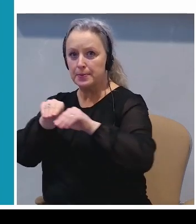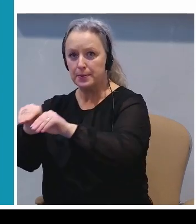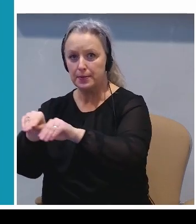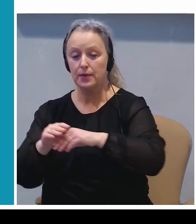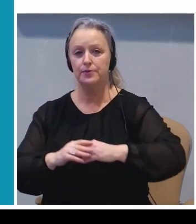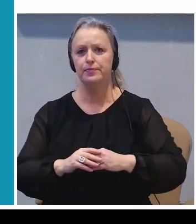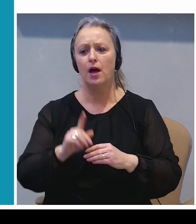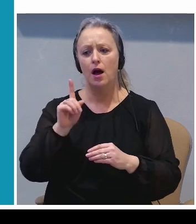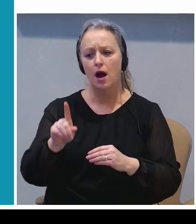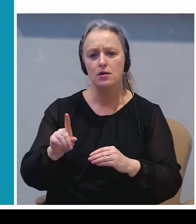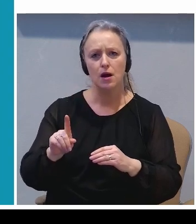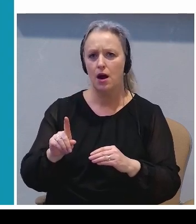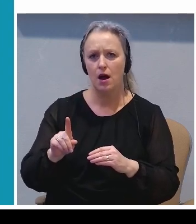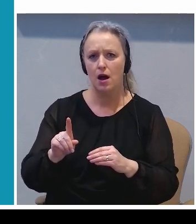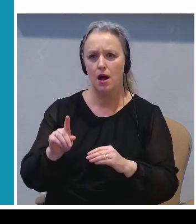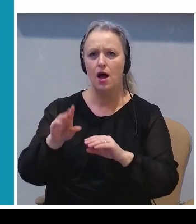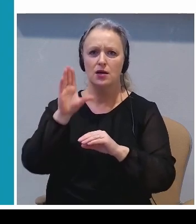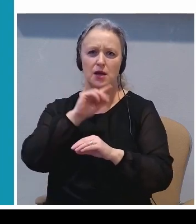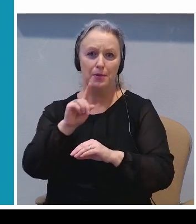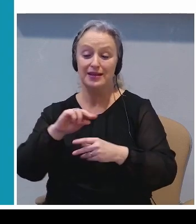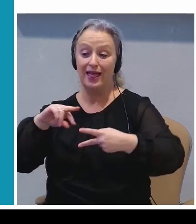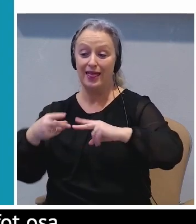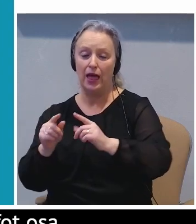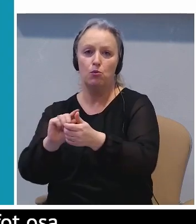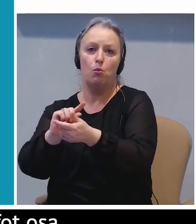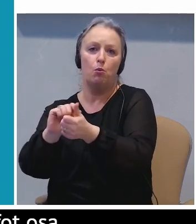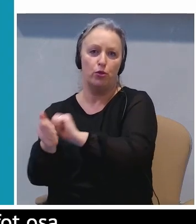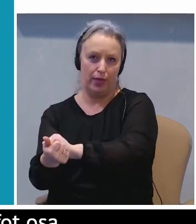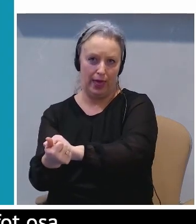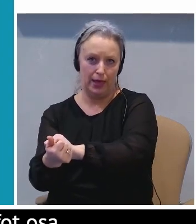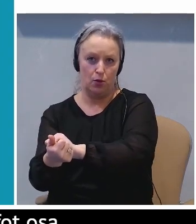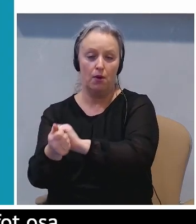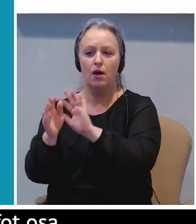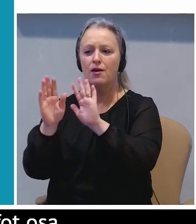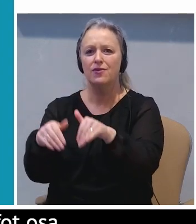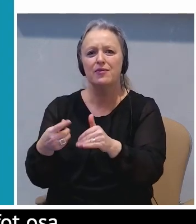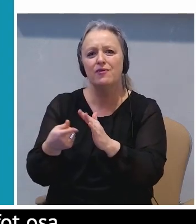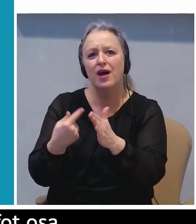See aga võib kaasa tuua geeni muteerumise, millega võib kaasneda vähk.